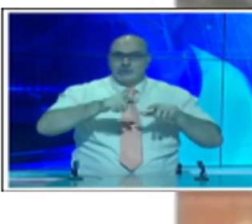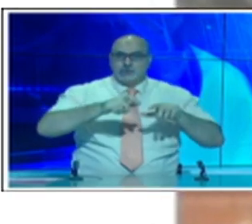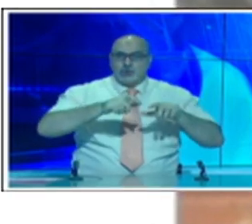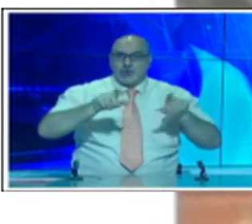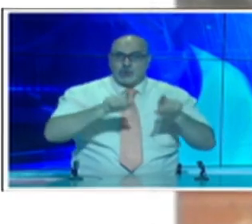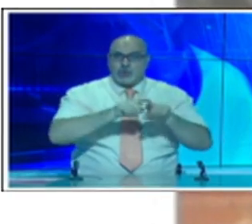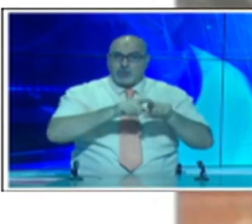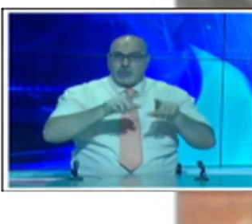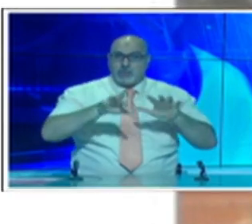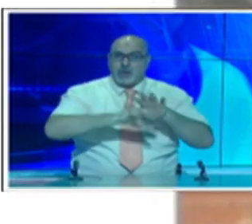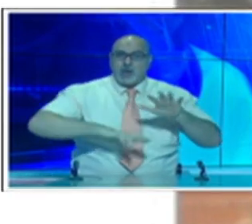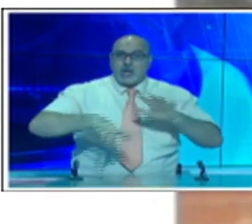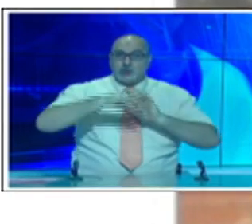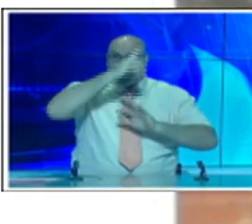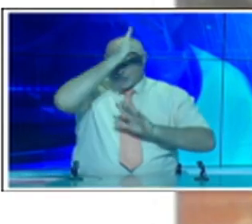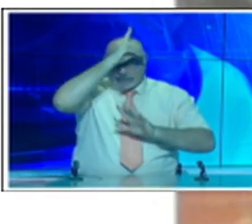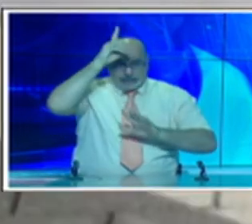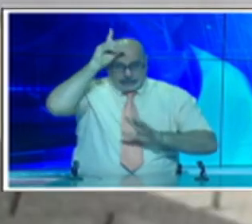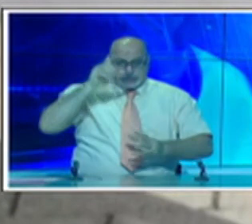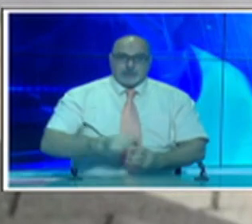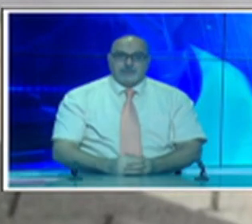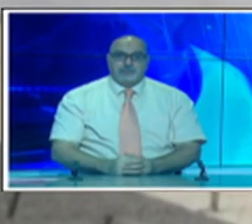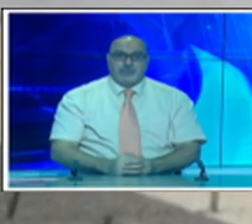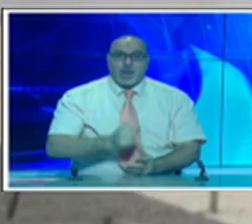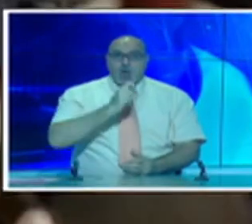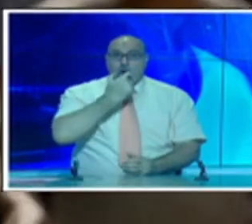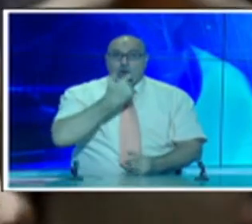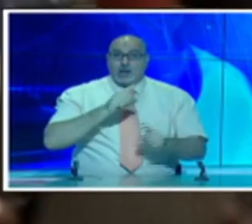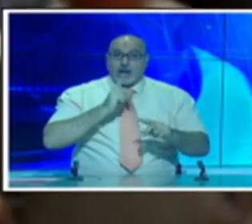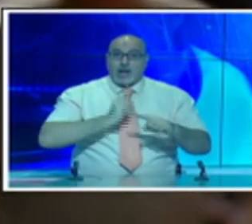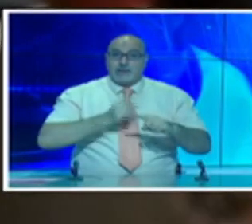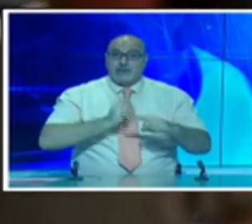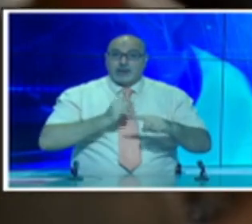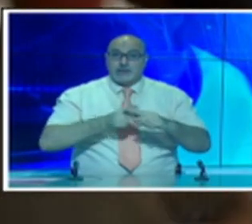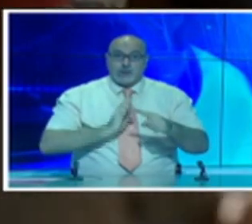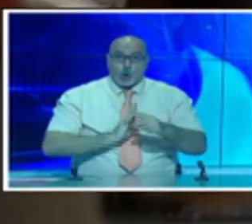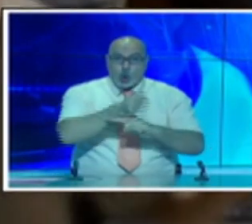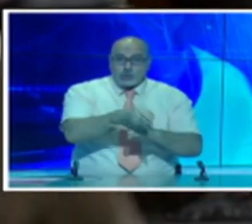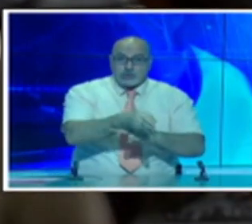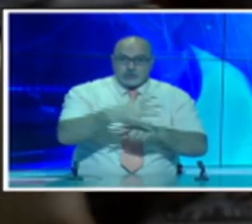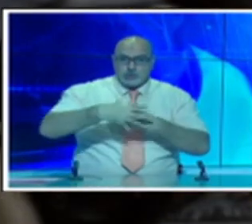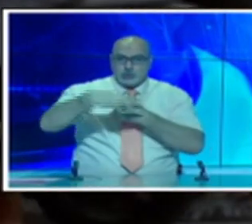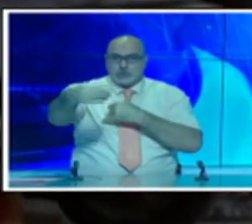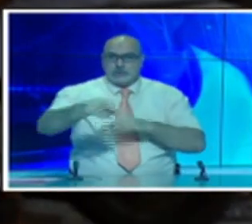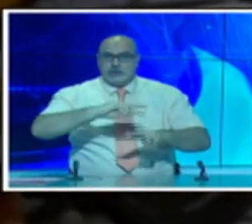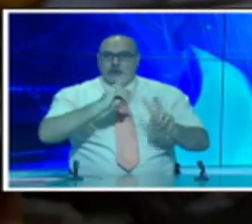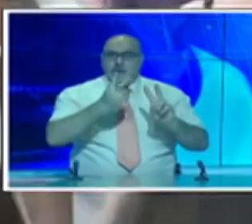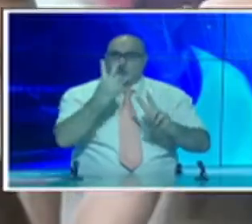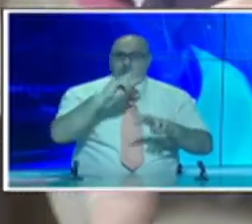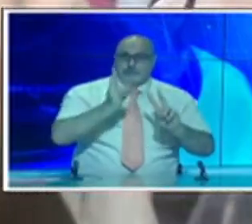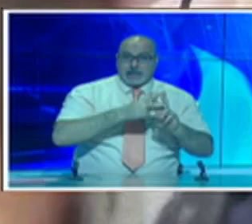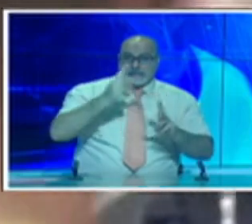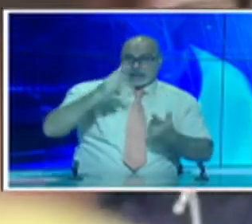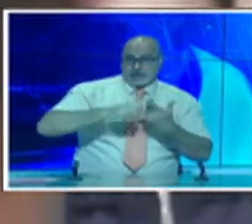خارج مقاطعة مدريد، كما منعت بريطانيا الدخول والخروج إلى مدينتي